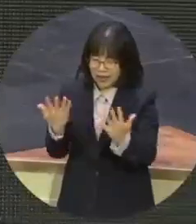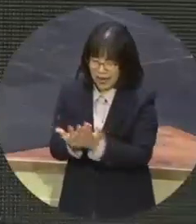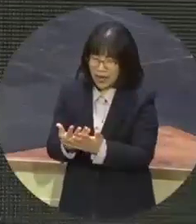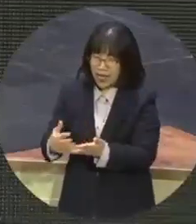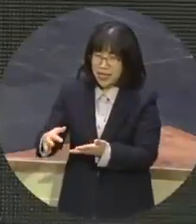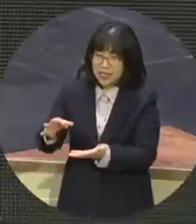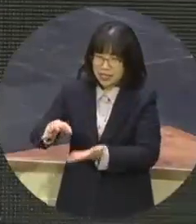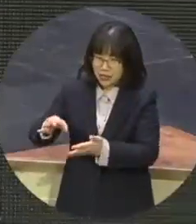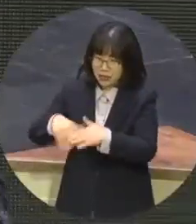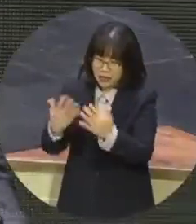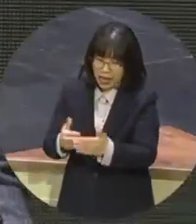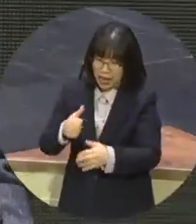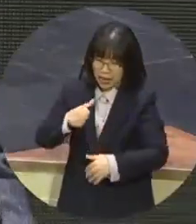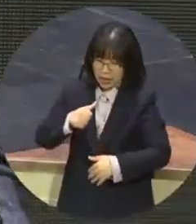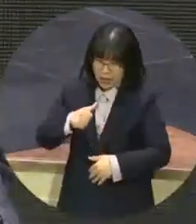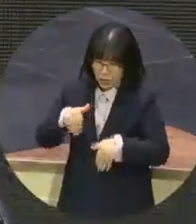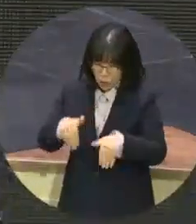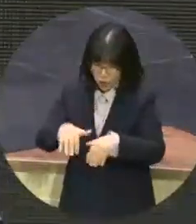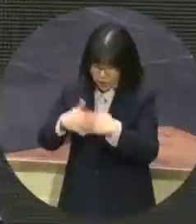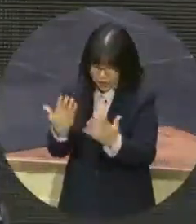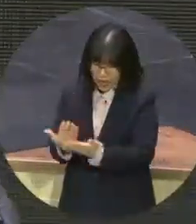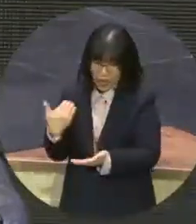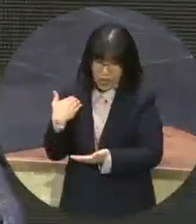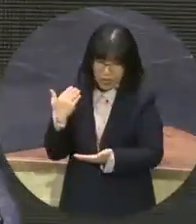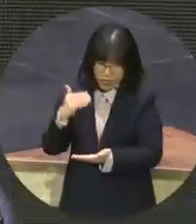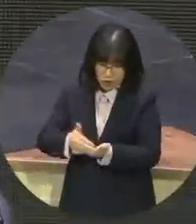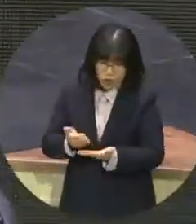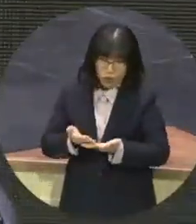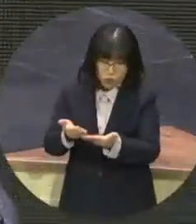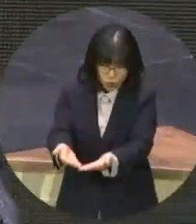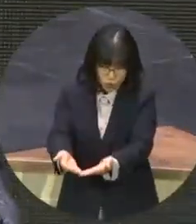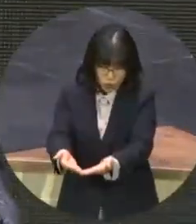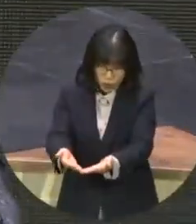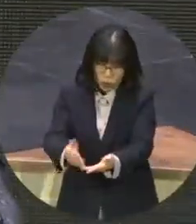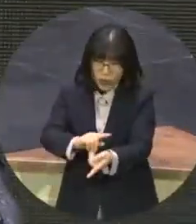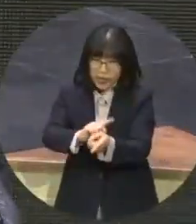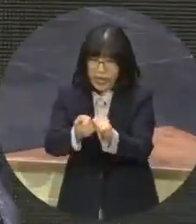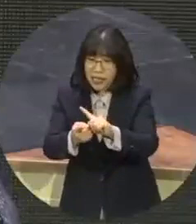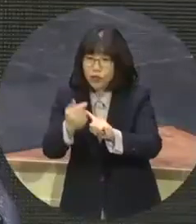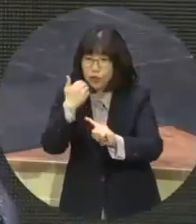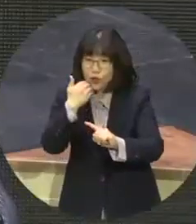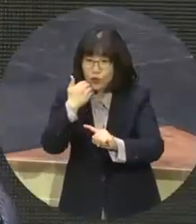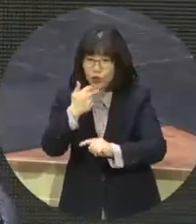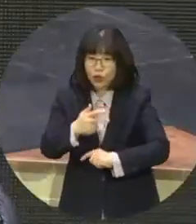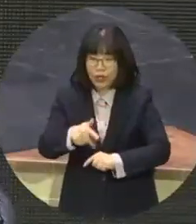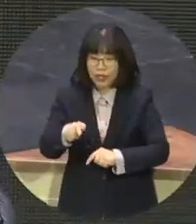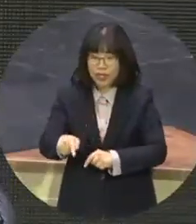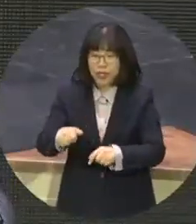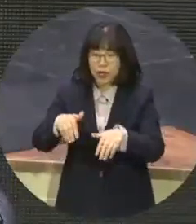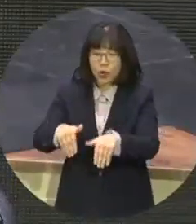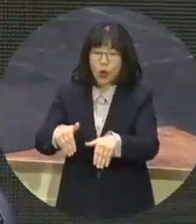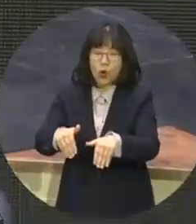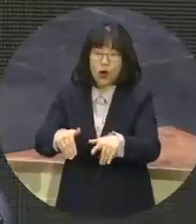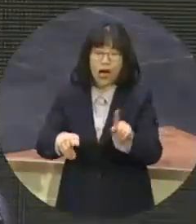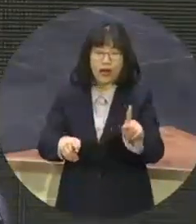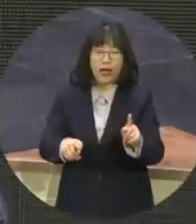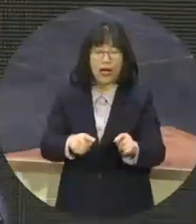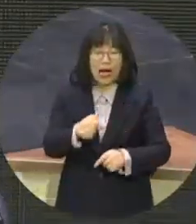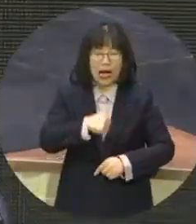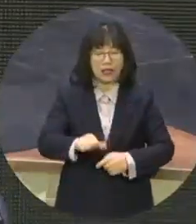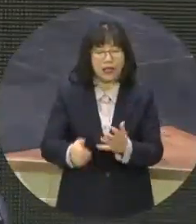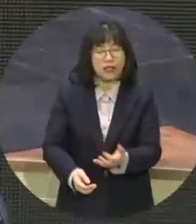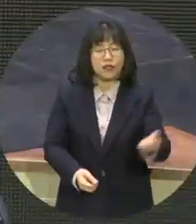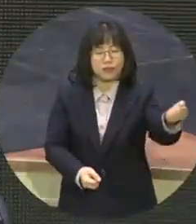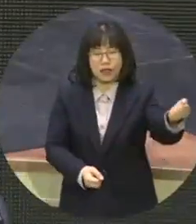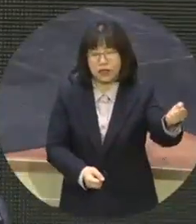지혜로우냐. 너에게 유일한 선택 하나하나 하겠는데 그것이 바로 온 재산을 다 유산받은 종을 선택하는 것이다.